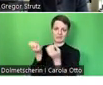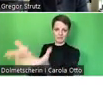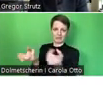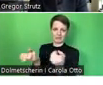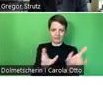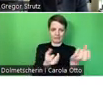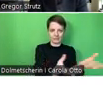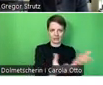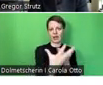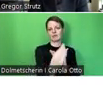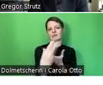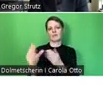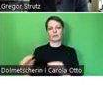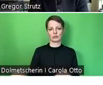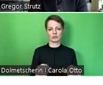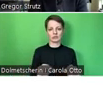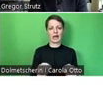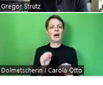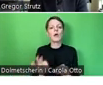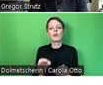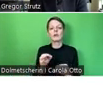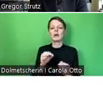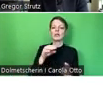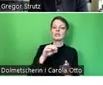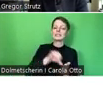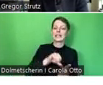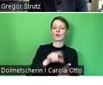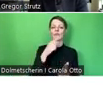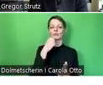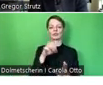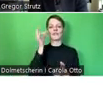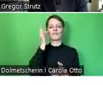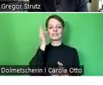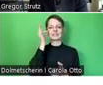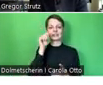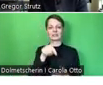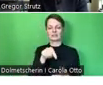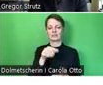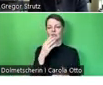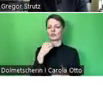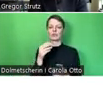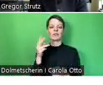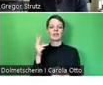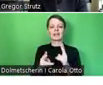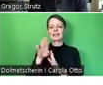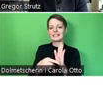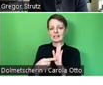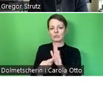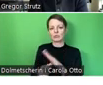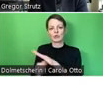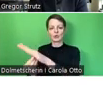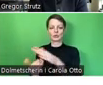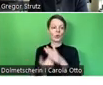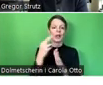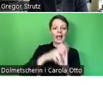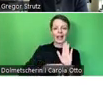Wissen europäischen Institutionen zur Verfügung stellt, wenn es darum geht, die Legislative zu stärken und quasi zu neuen